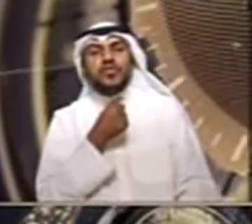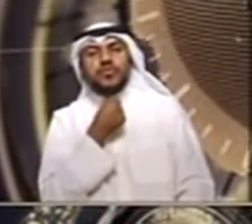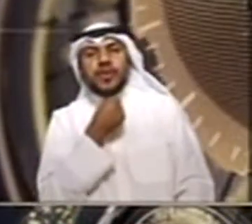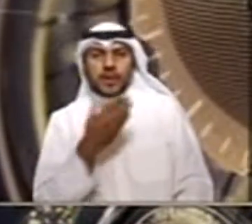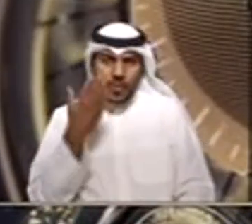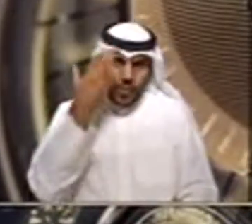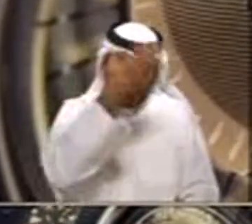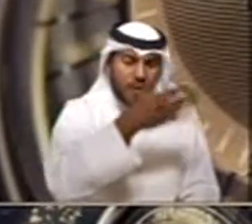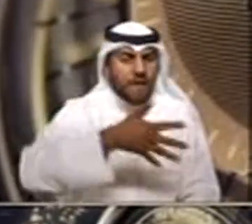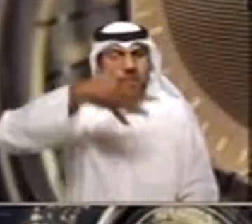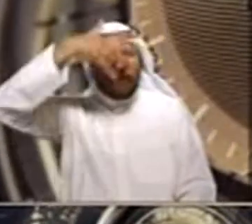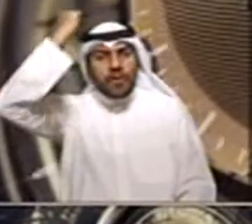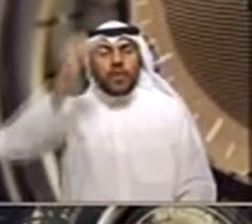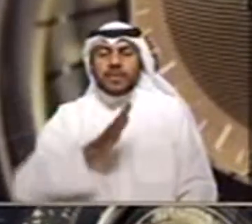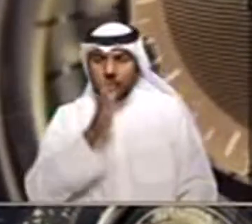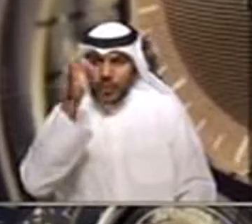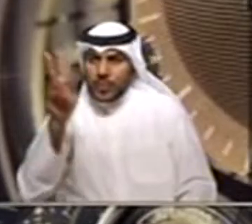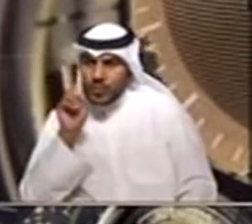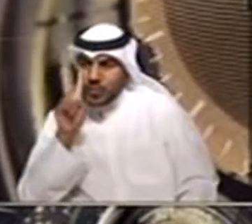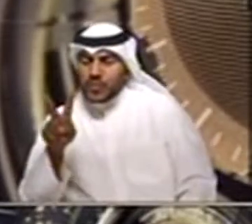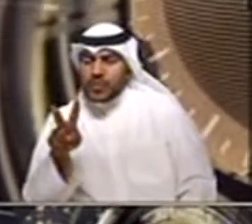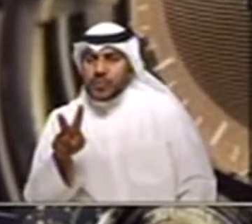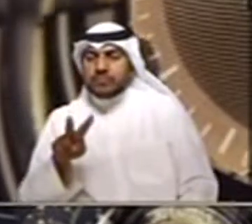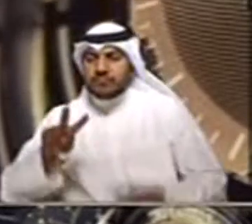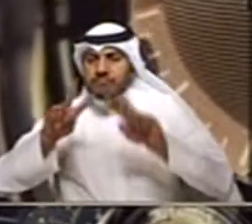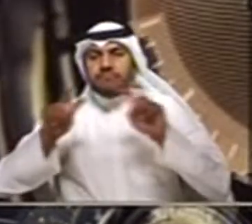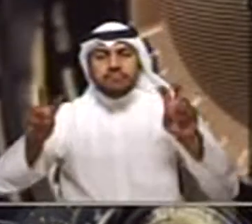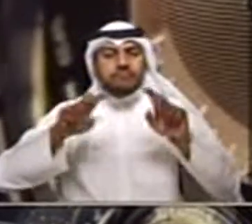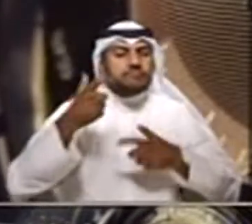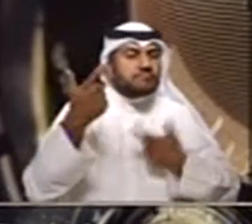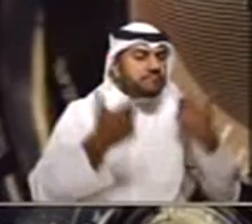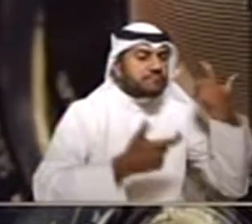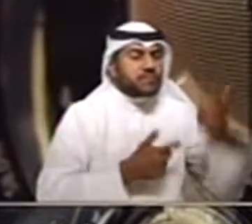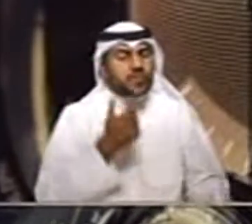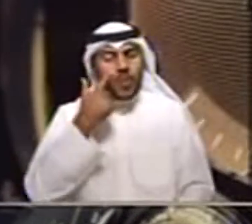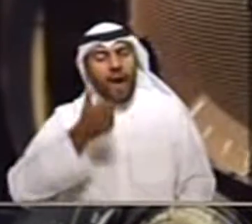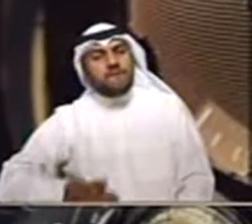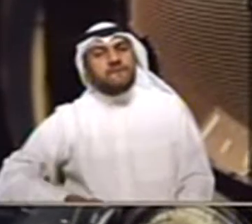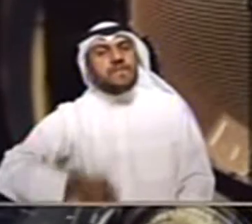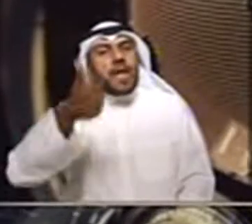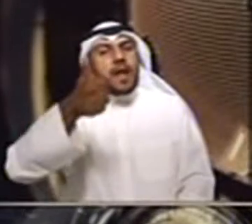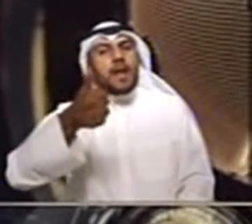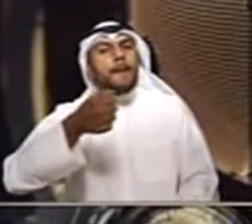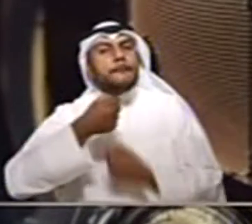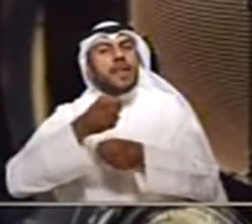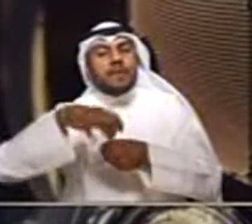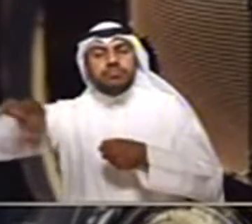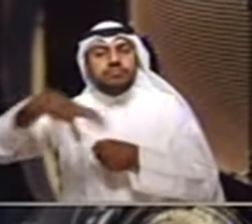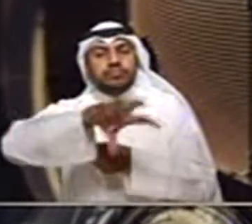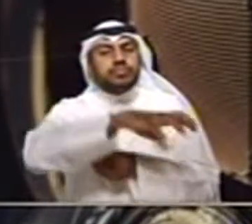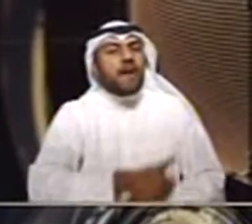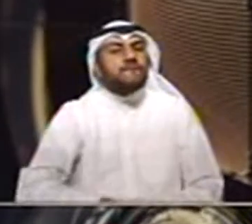والفروانية إن البلدية ستضع نظام تصنيف لأفضل فرع في جميع محافظات البلاد